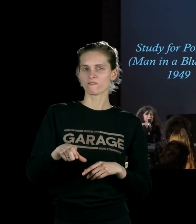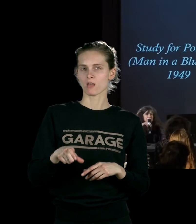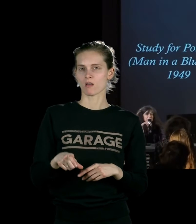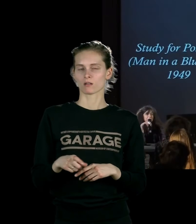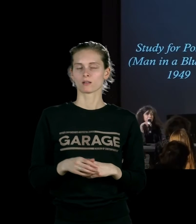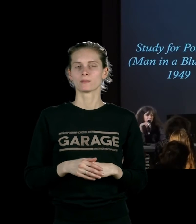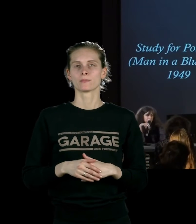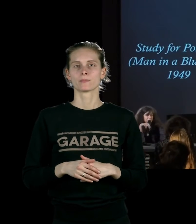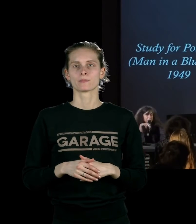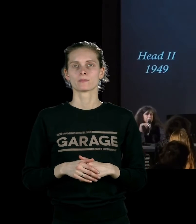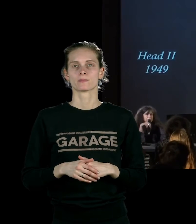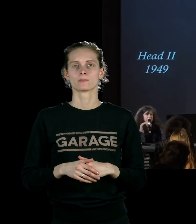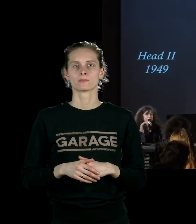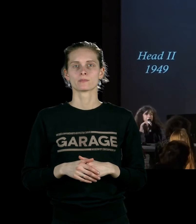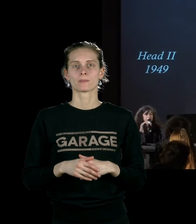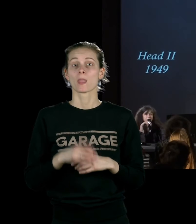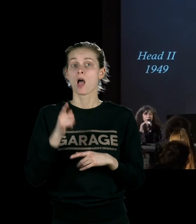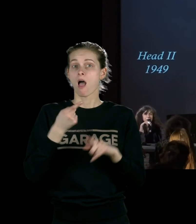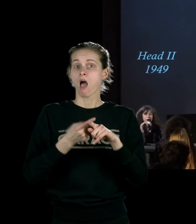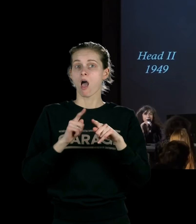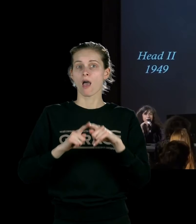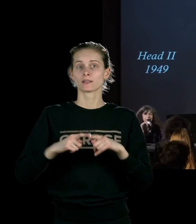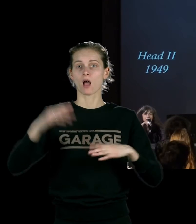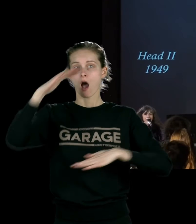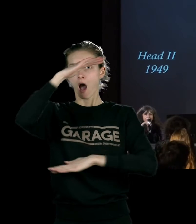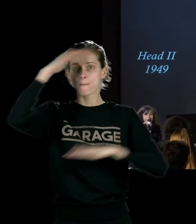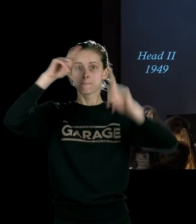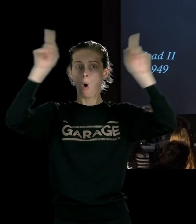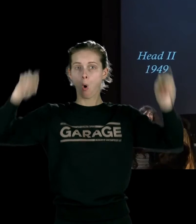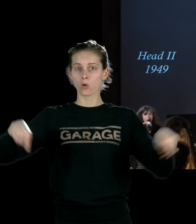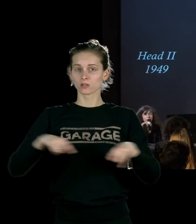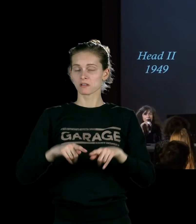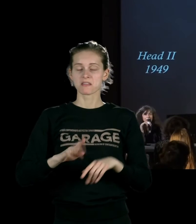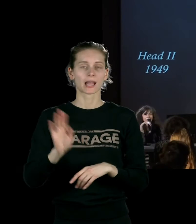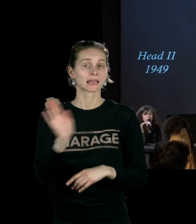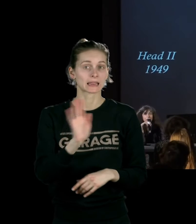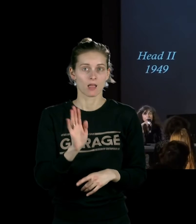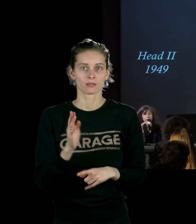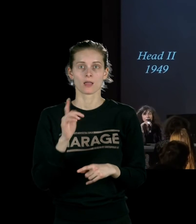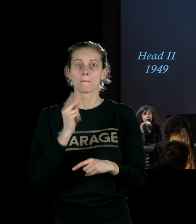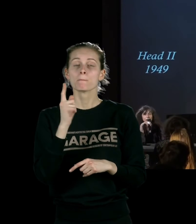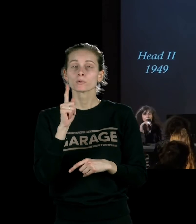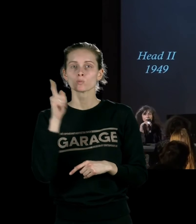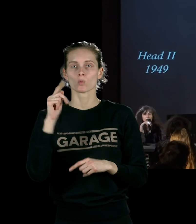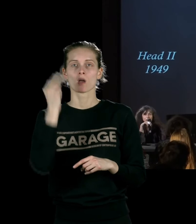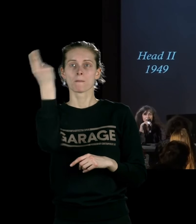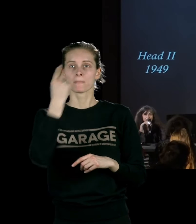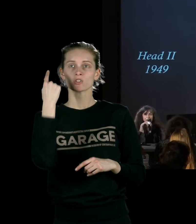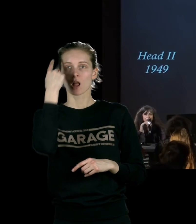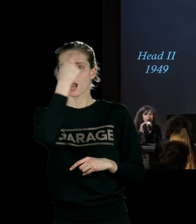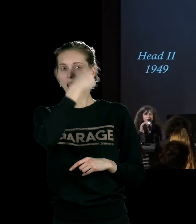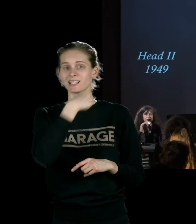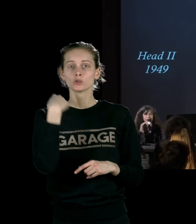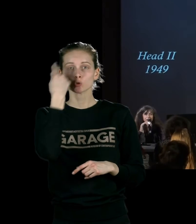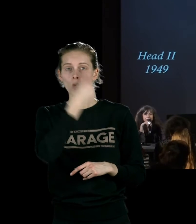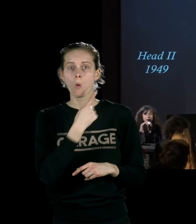всего. Но это никоим образом не портрет, потому что пишет он не лицо, а голову. И то, что это как бы не